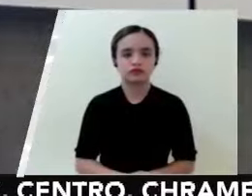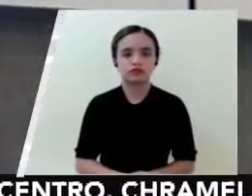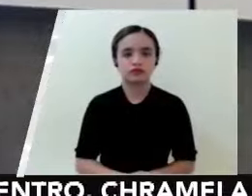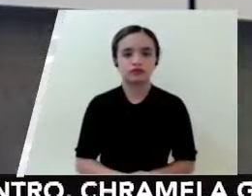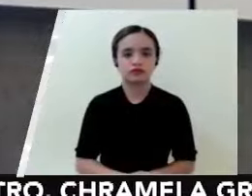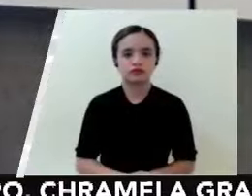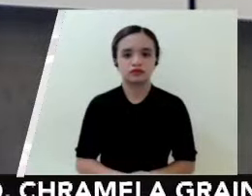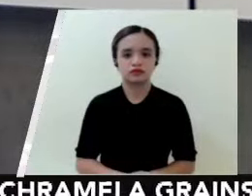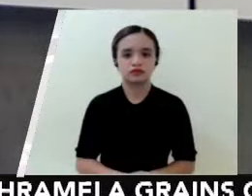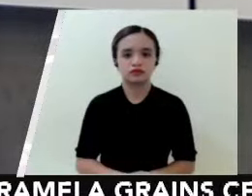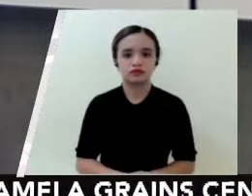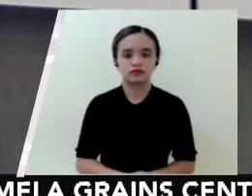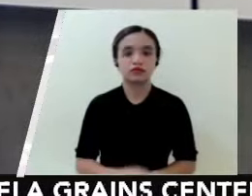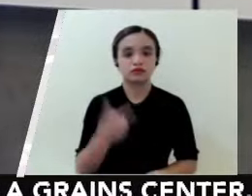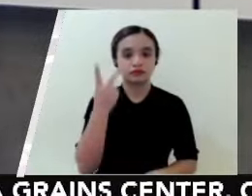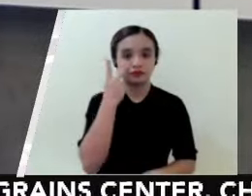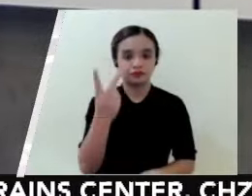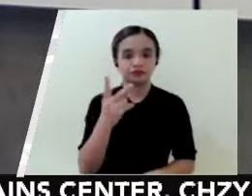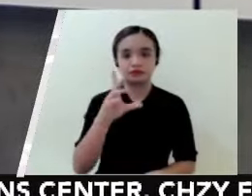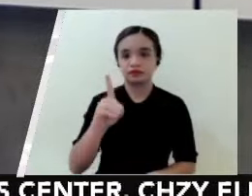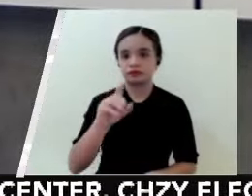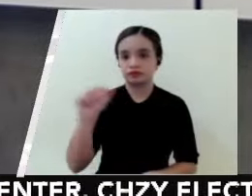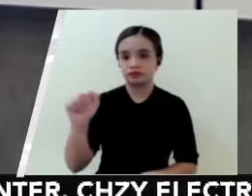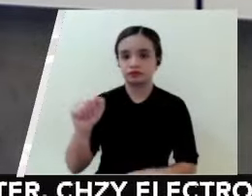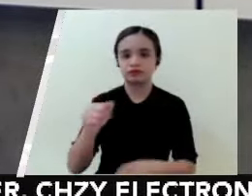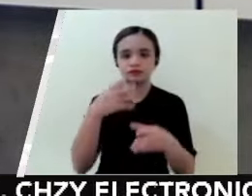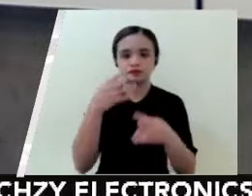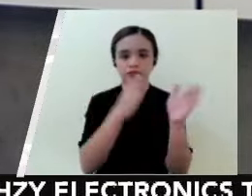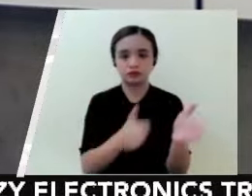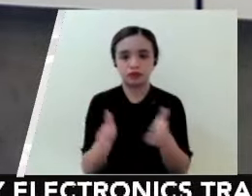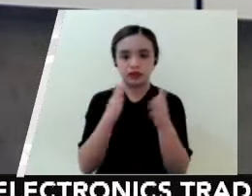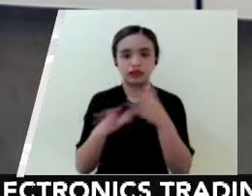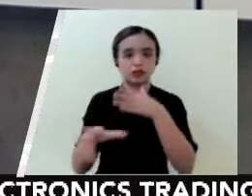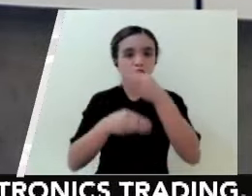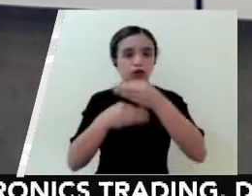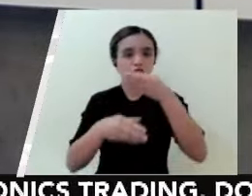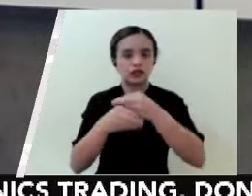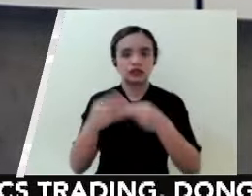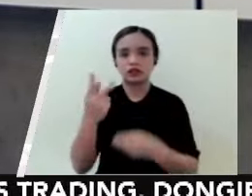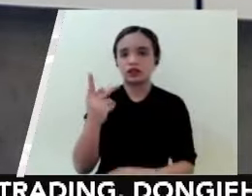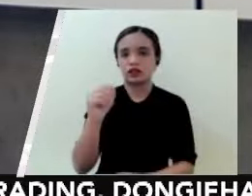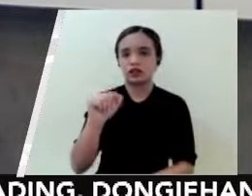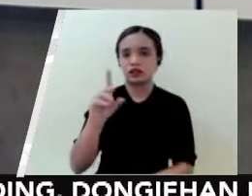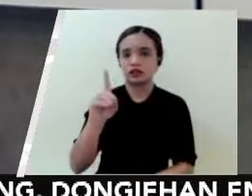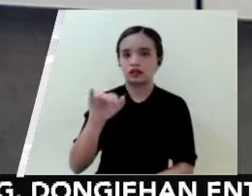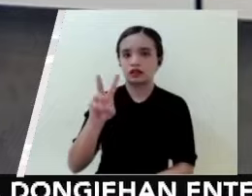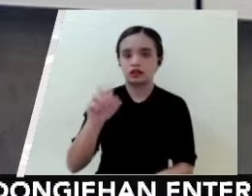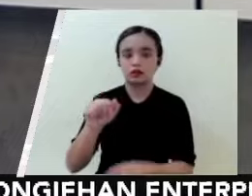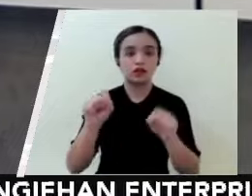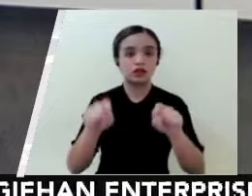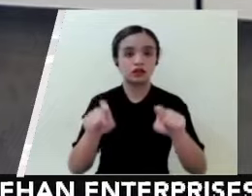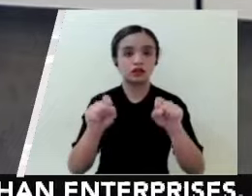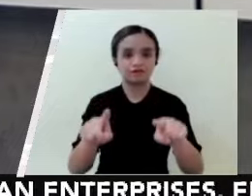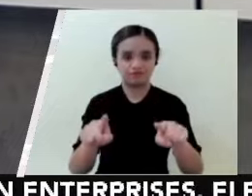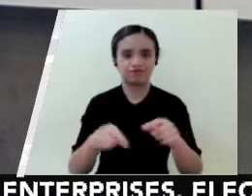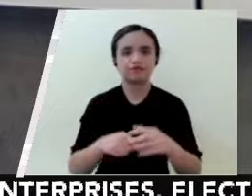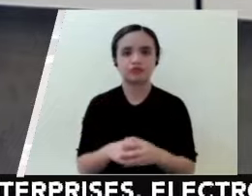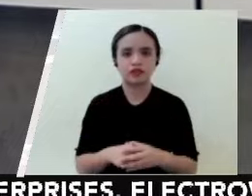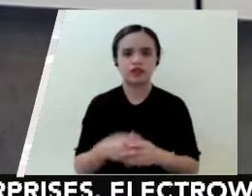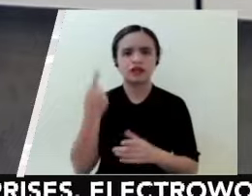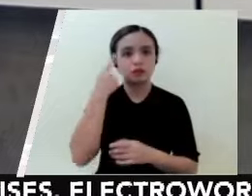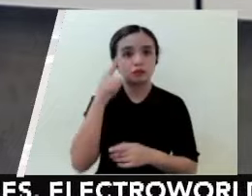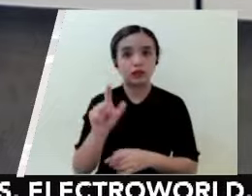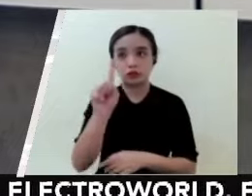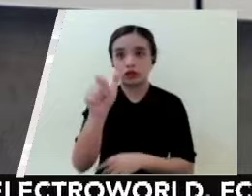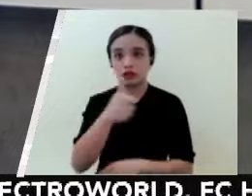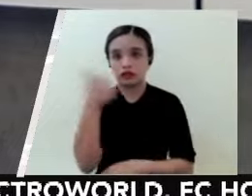Planong dagdagan ng Department of Agriculture ang Kadiwa stores na nagbebenta ng 29 pesos kada kilo na bigas. Pero para sa isang grupo,